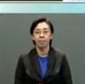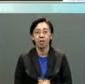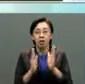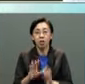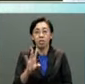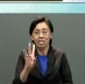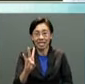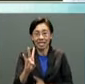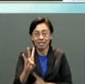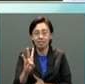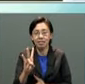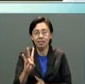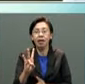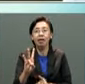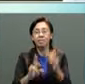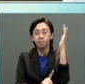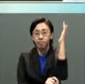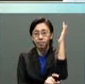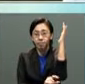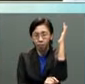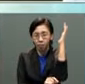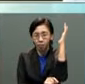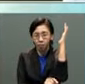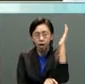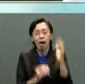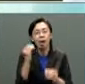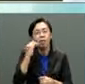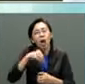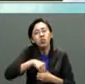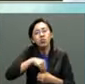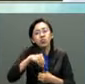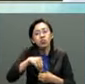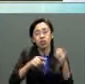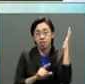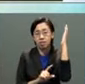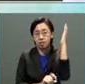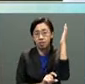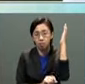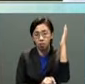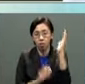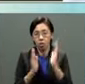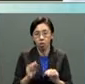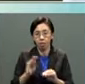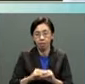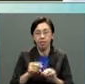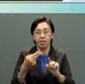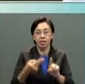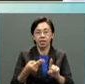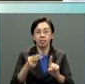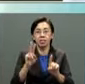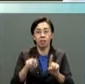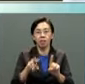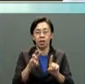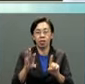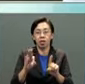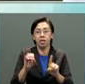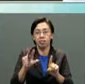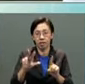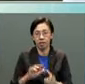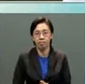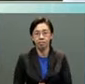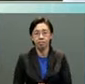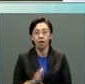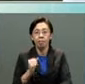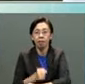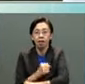ที่เป็นคนสิงคโปร์หรือผู้อาศัยอยู่ถาวร นะครับส่งผลให้ตัวเลขสะสมเป็น 12,693 ผู้ติดเชื้อส่วนใหญ่ยังเป็น